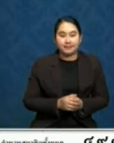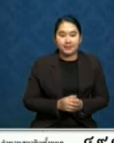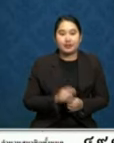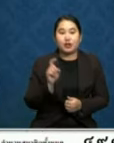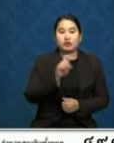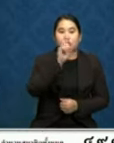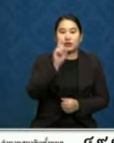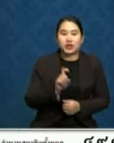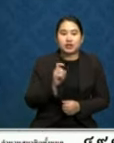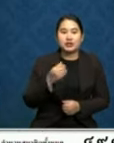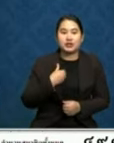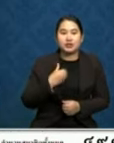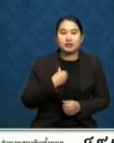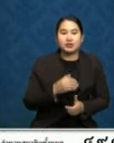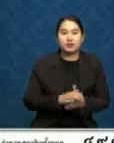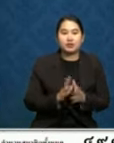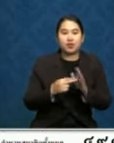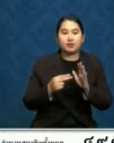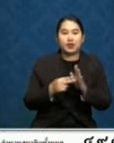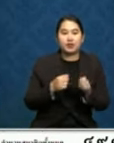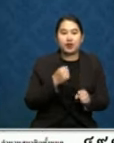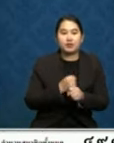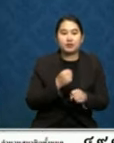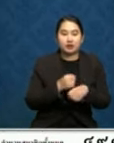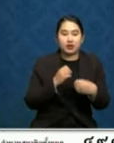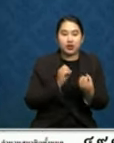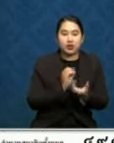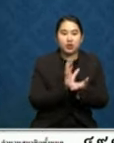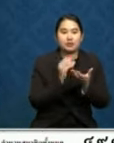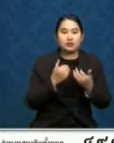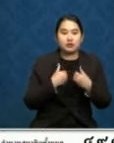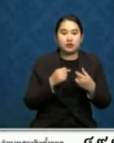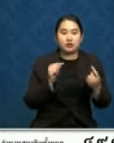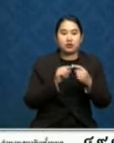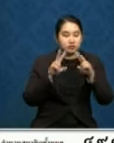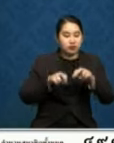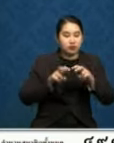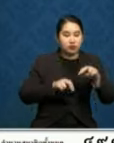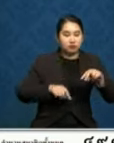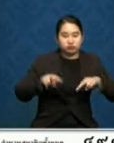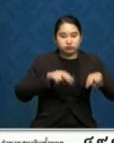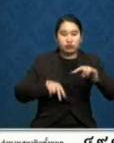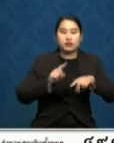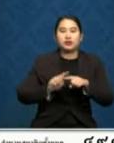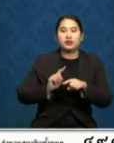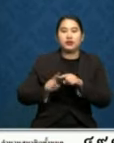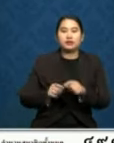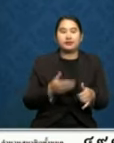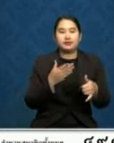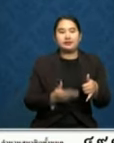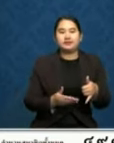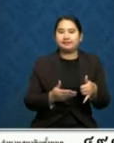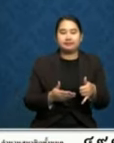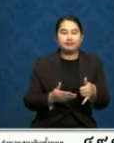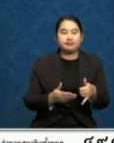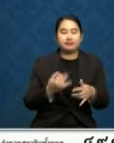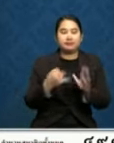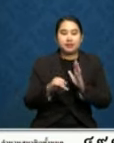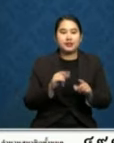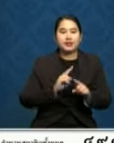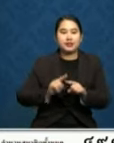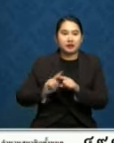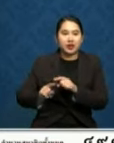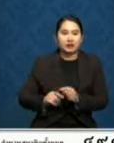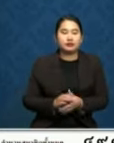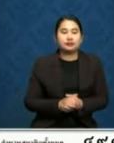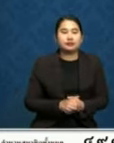ข้อสังเกตนะครับว่าก็จะทำให้ไปกระทบนะครับกับการสืบเสาะแสวงหาข้อเท็จจริงและพฤติการนะครับของผู้กระทำผิดย